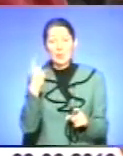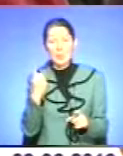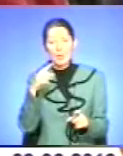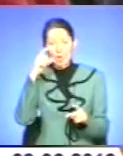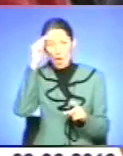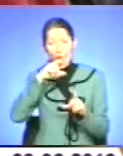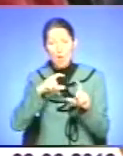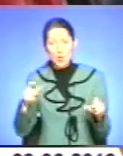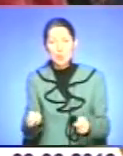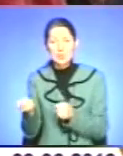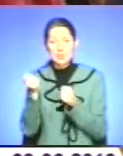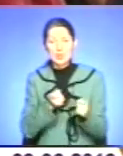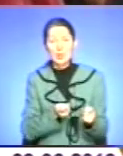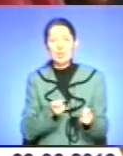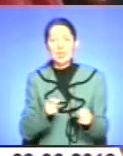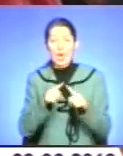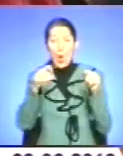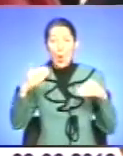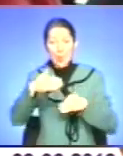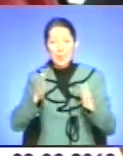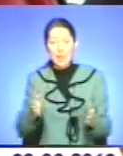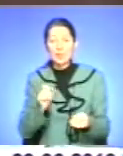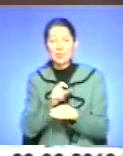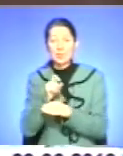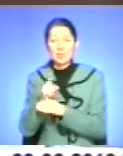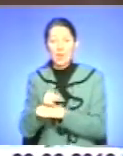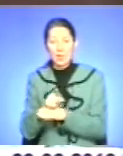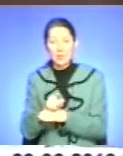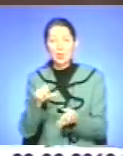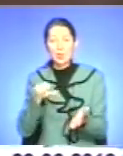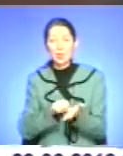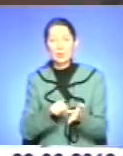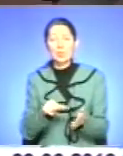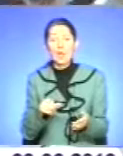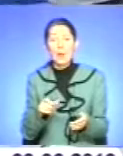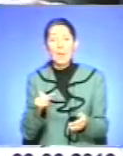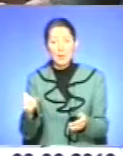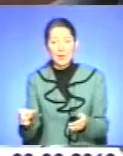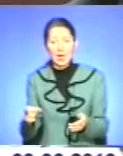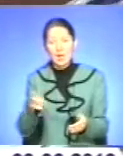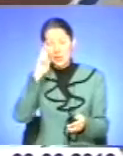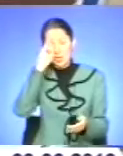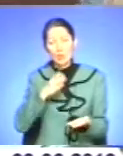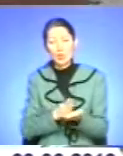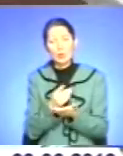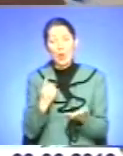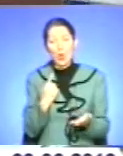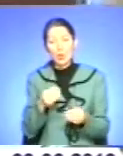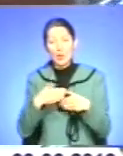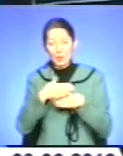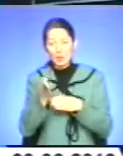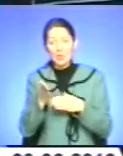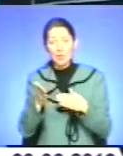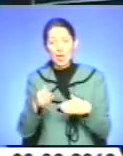заносить контейнер із конвертами завдань. У присутності представника Державної служби охорони розкриває його і роздає